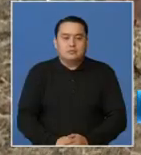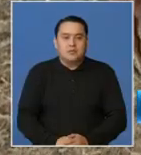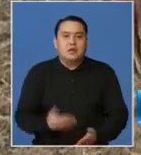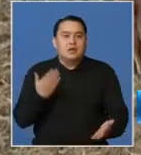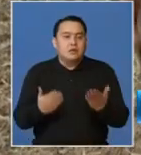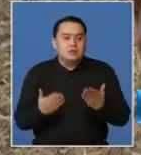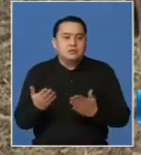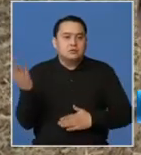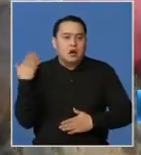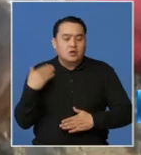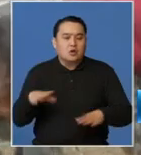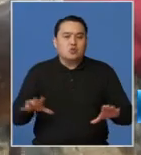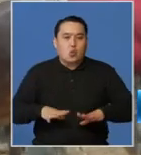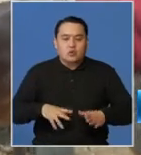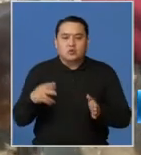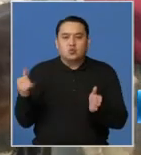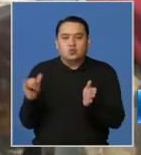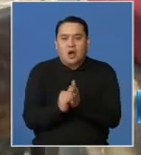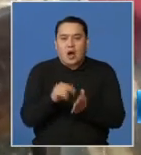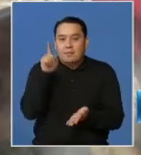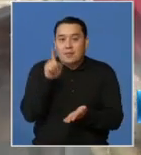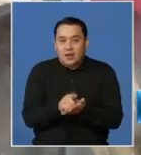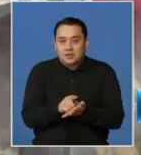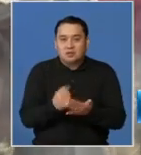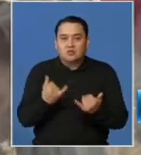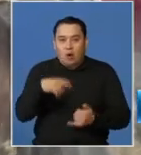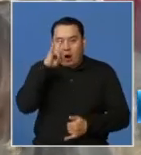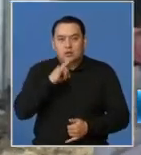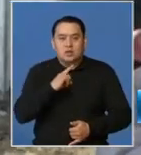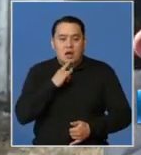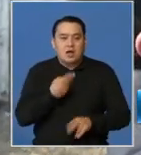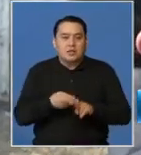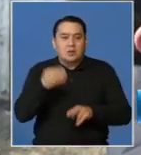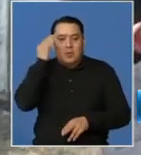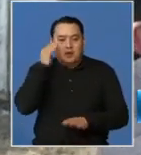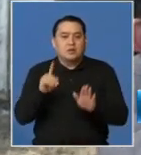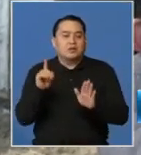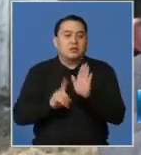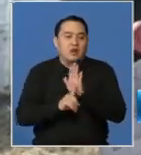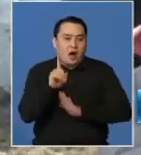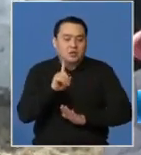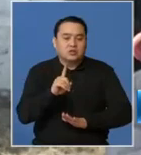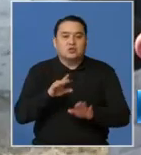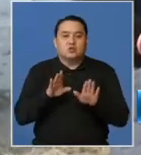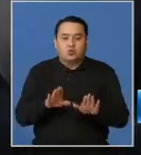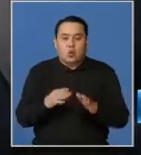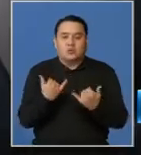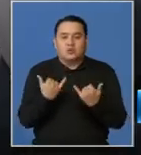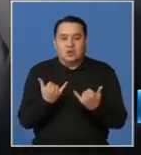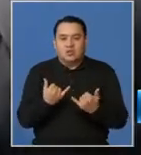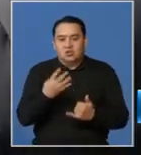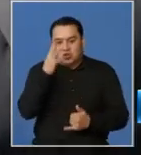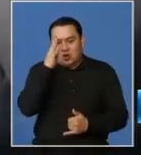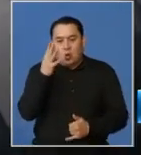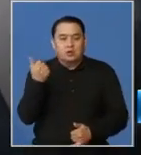Если за рубежом все лошади чипируются в обязательном порядке, то в Казахстане этот метод начали использовать буквально недавно, всего 4